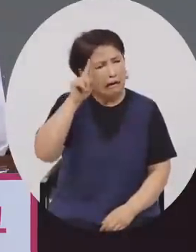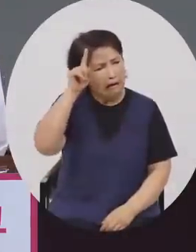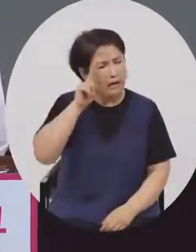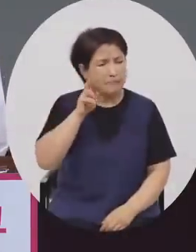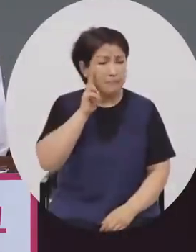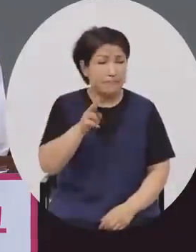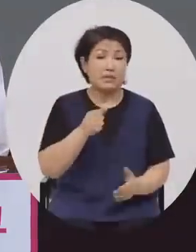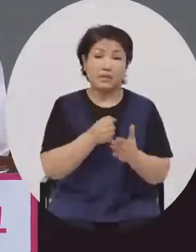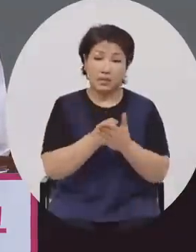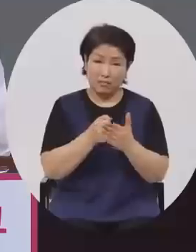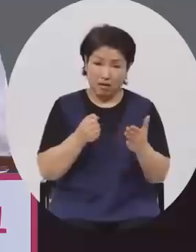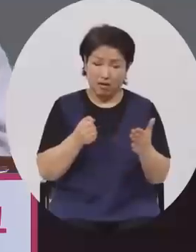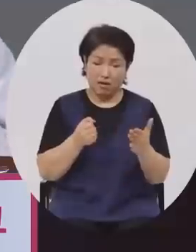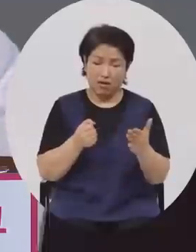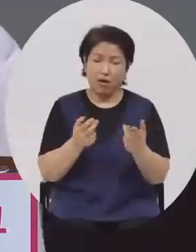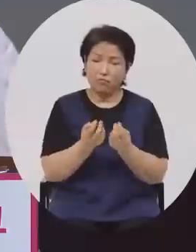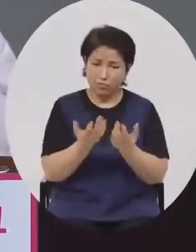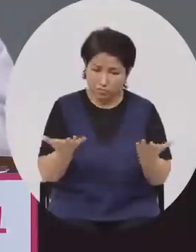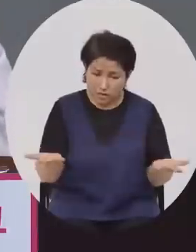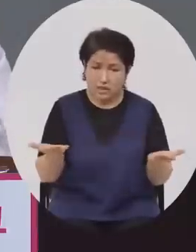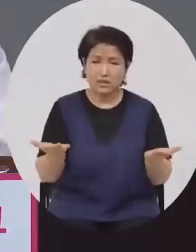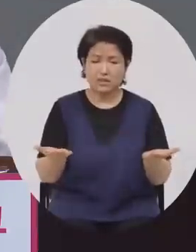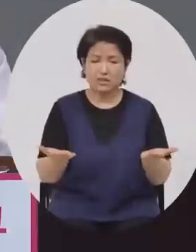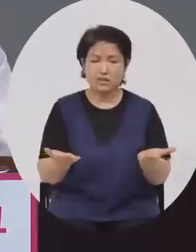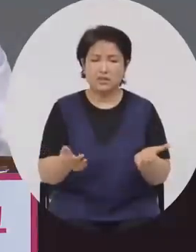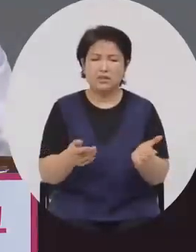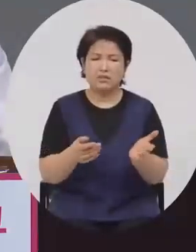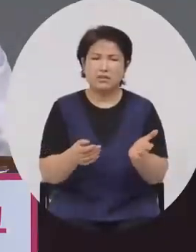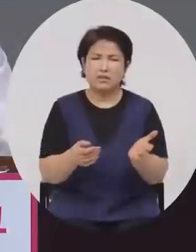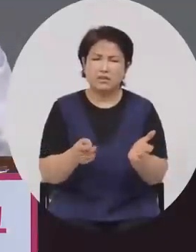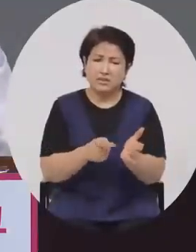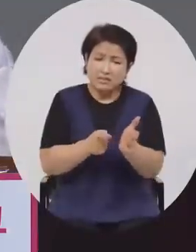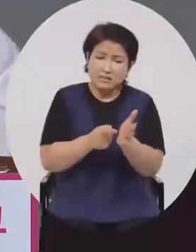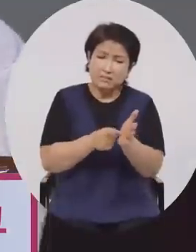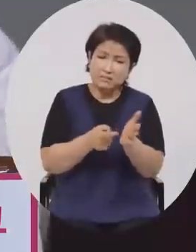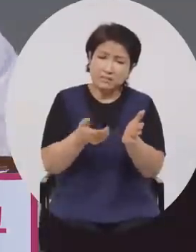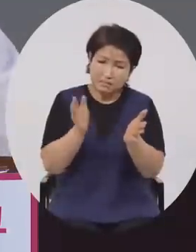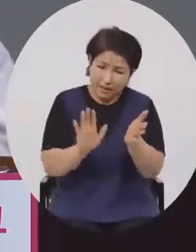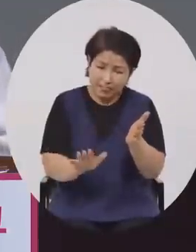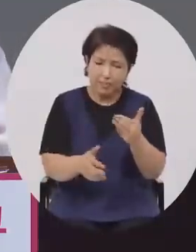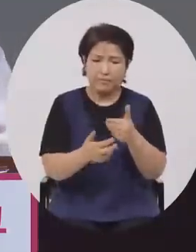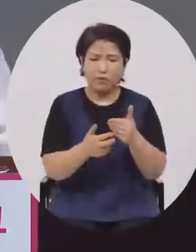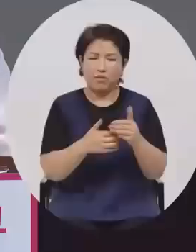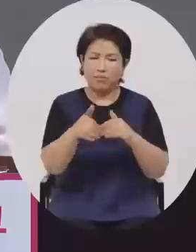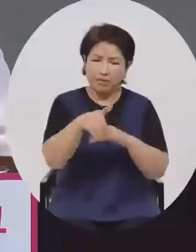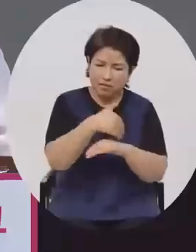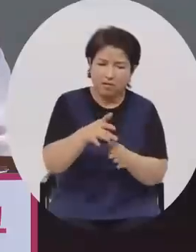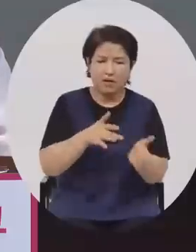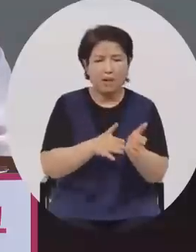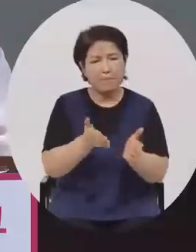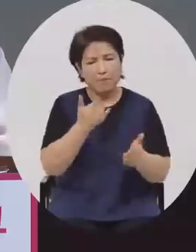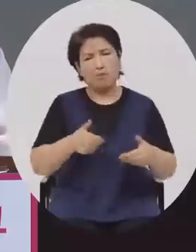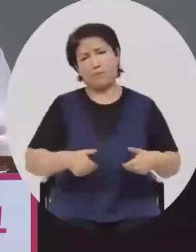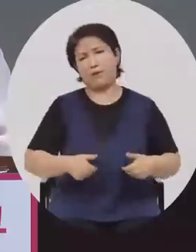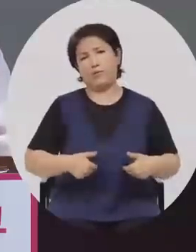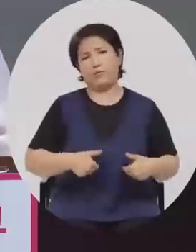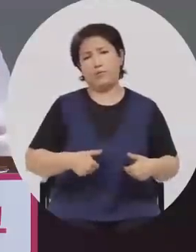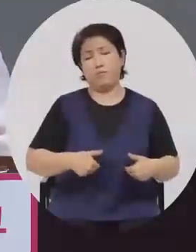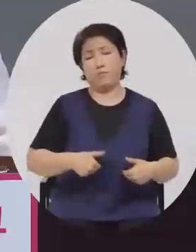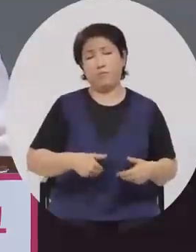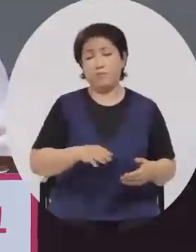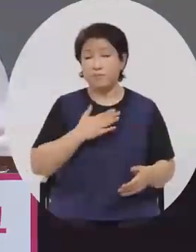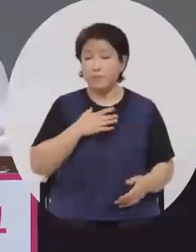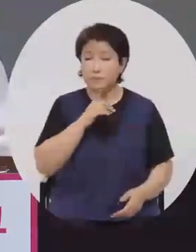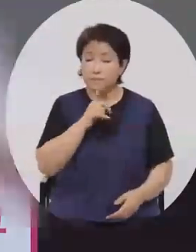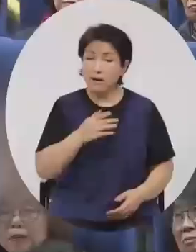스트레스를 많이 받기 때문에. 그럴 때는 응급치료를 좀 하면서 연습을 해야 된대. 제